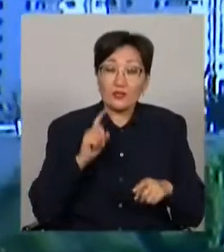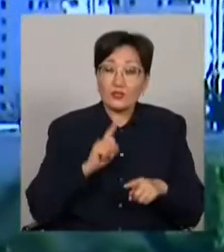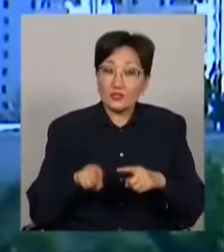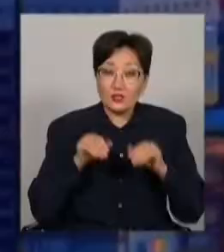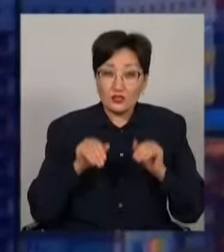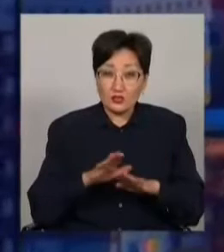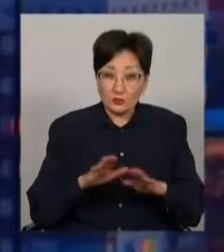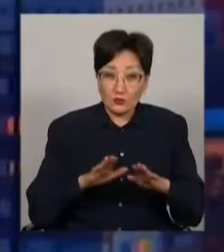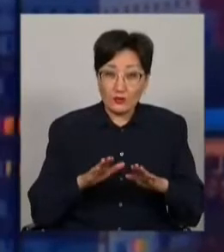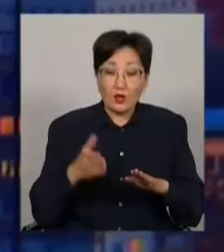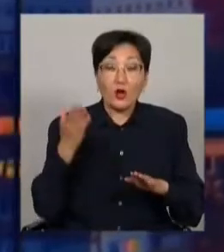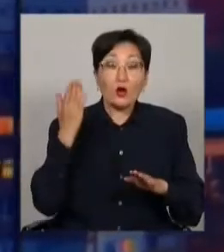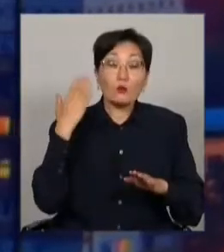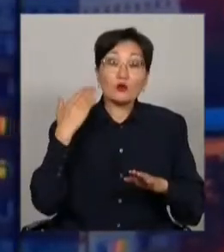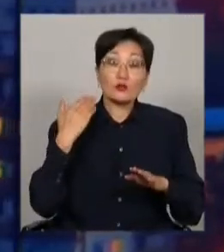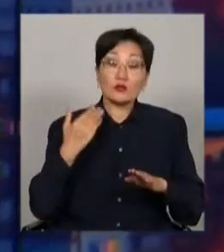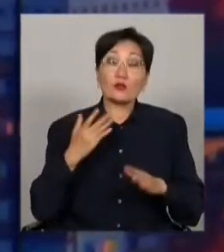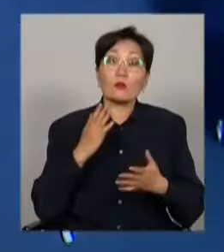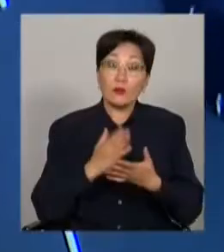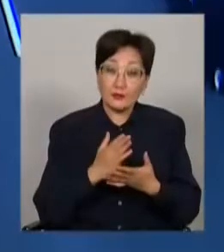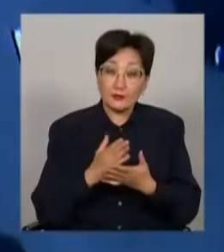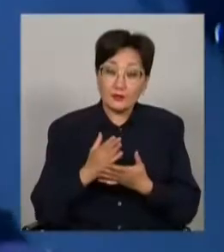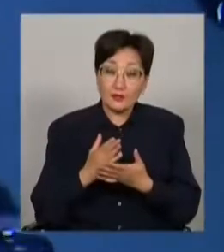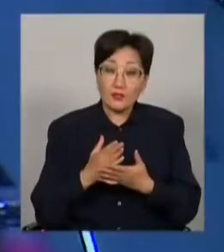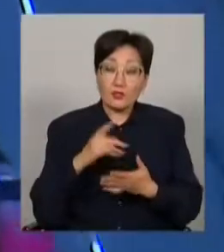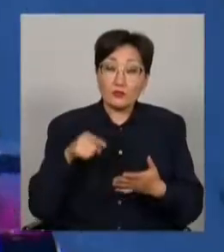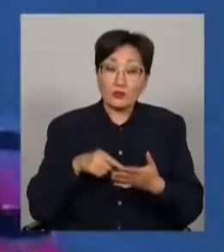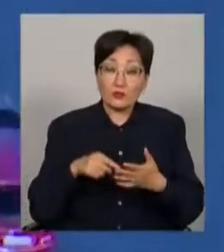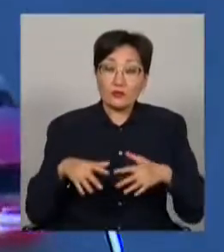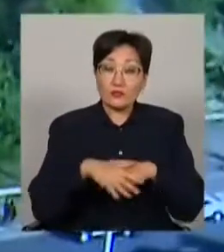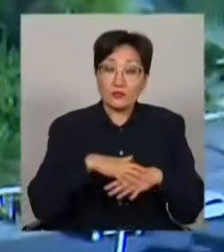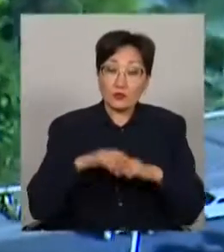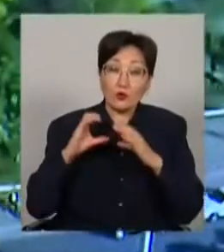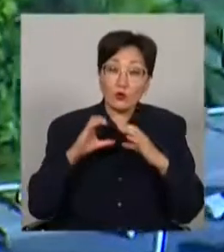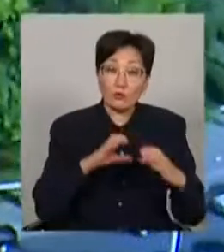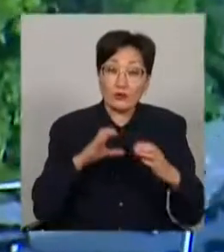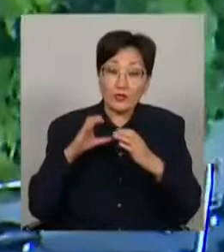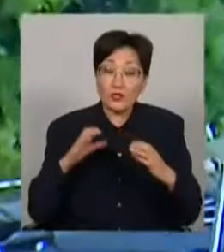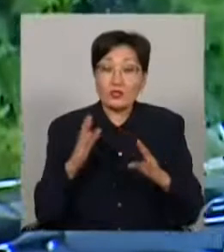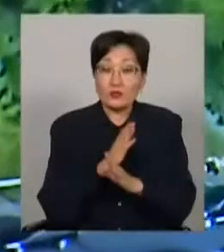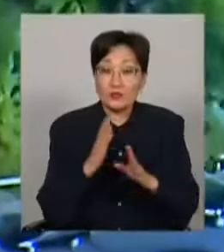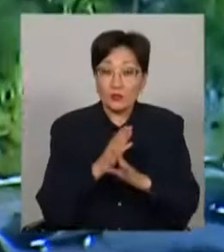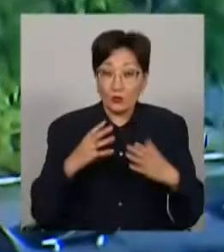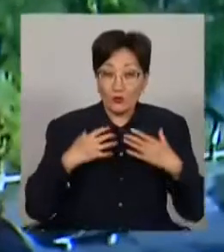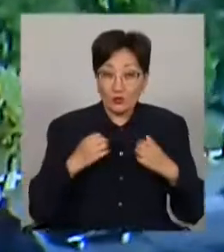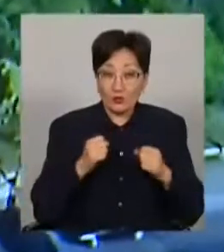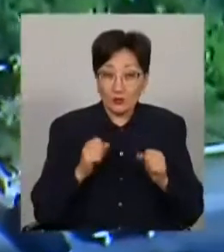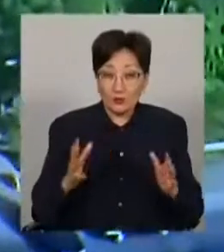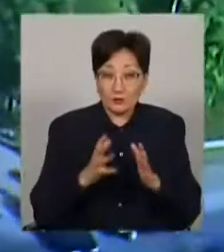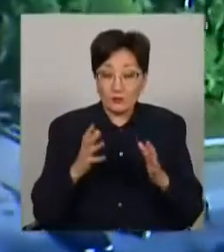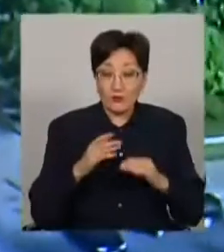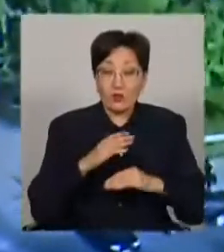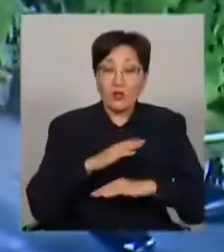ғой. Сондықтан да бұрыннан да келе жатқан қаланың жаңа қоғамдық транспорт, экология, денсаулық сақтау,